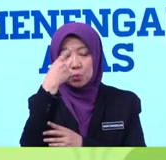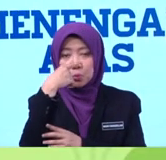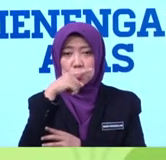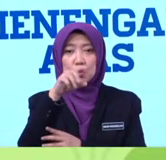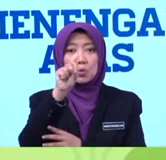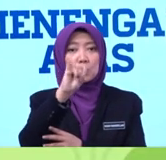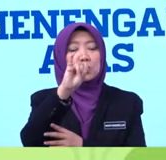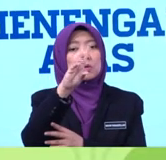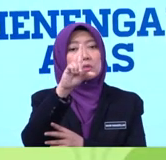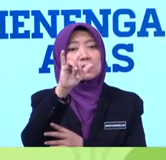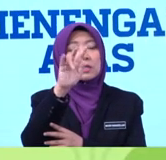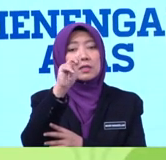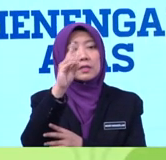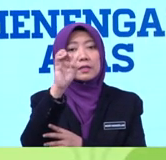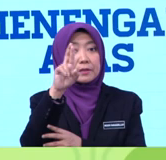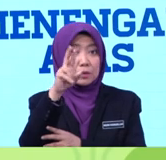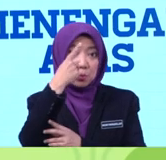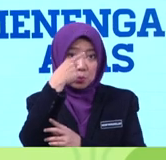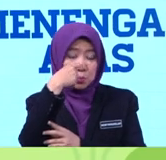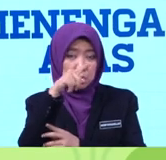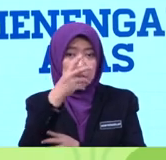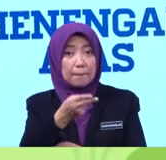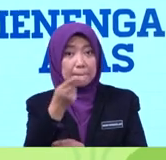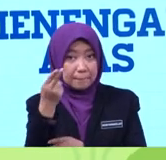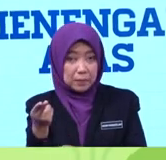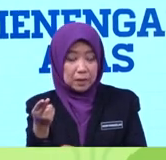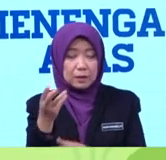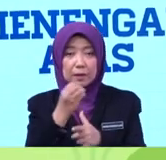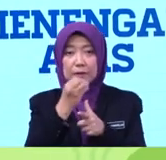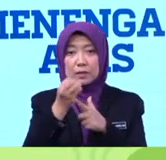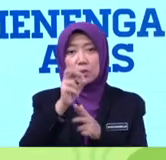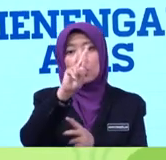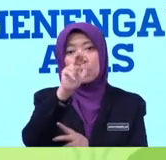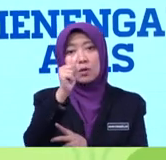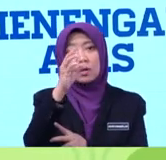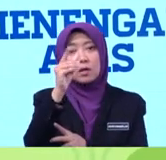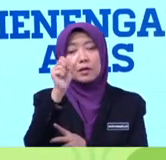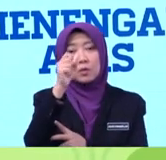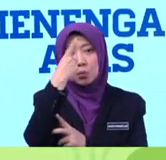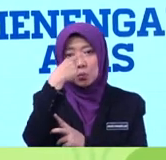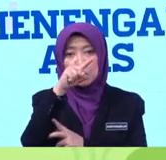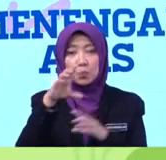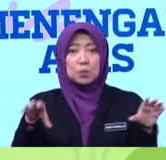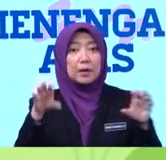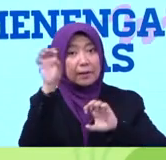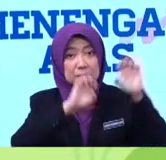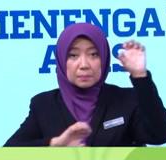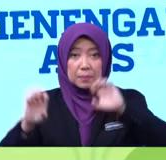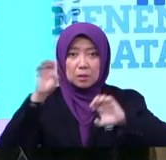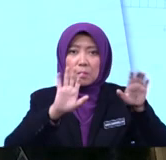oke itu adalah bahan dan juga radas yang diperlukan untuk menjalankan eksperimen menentukan